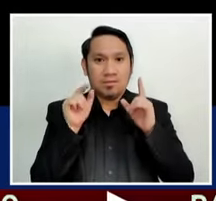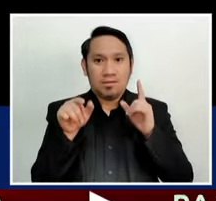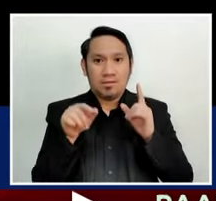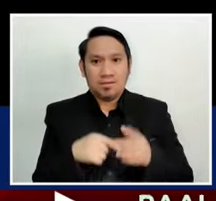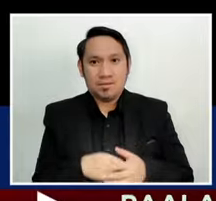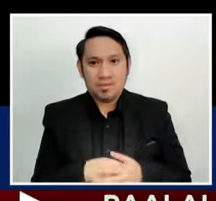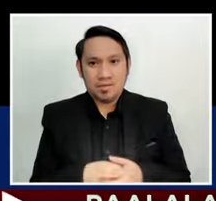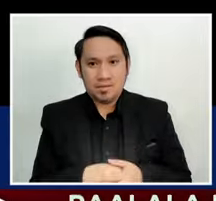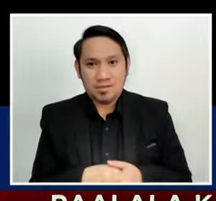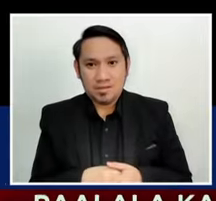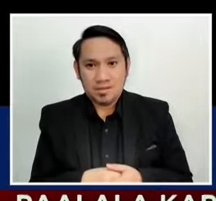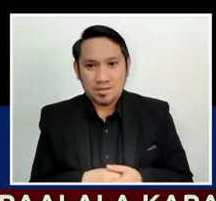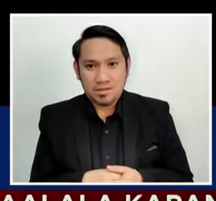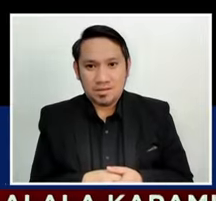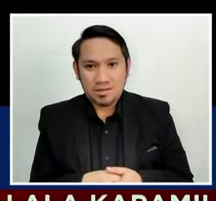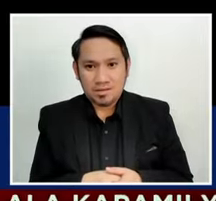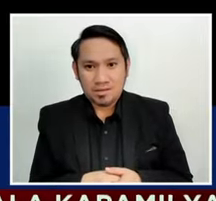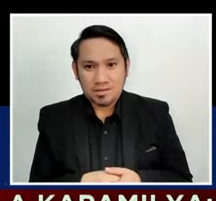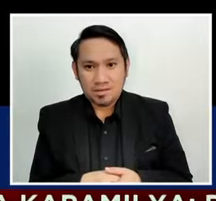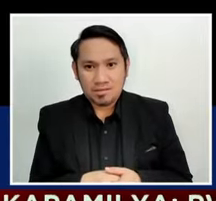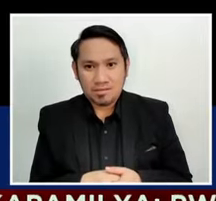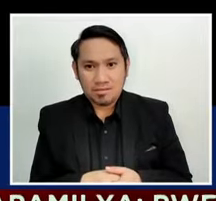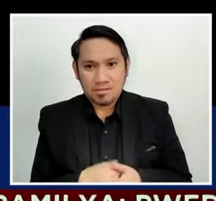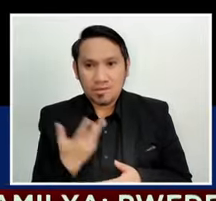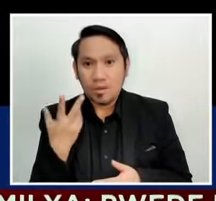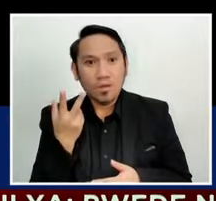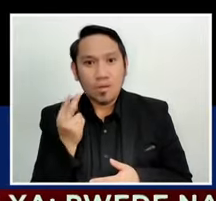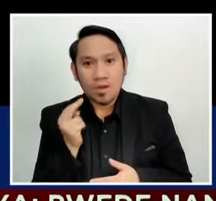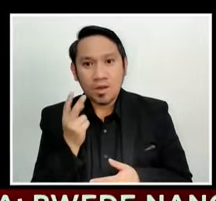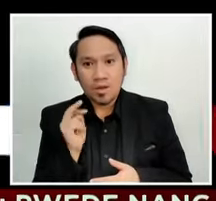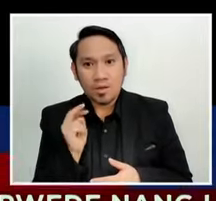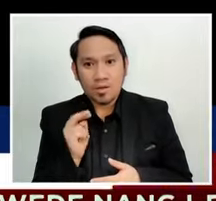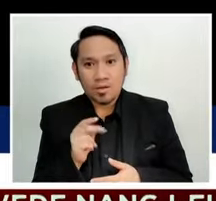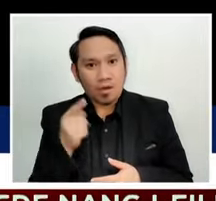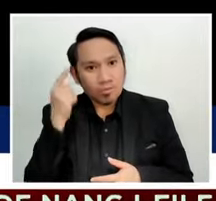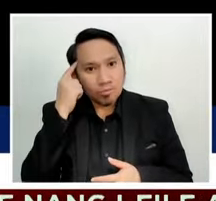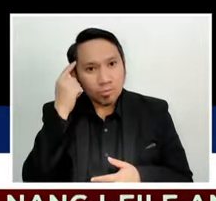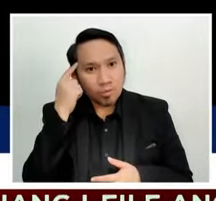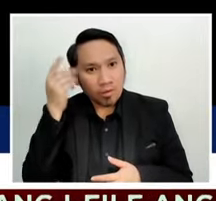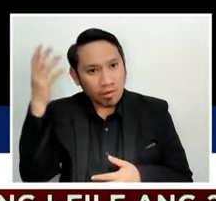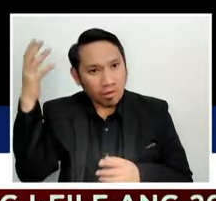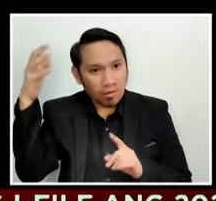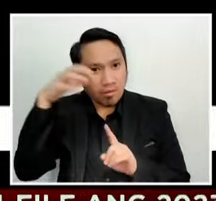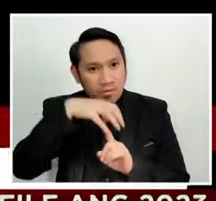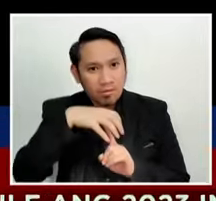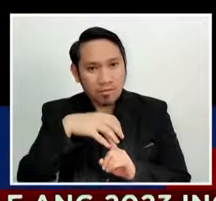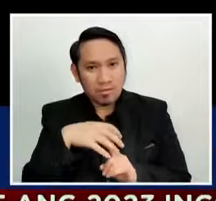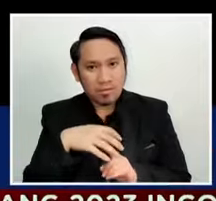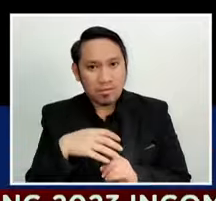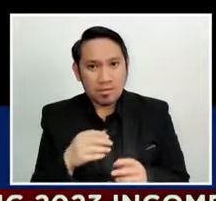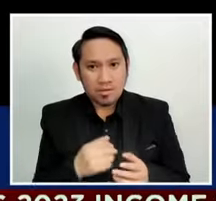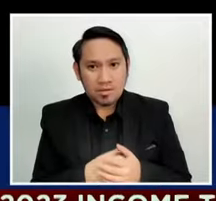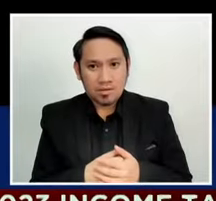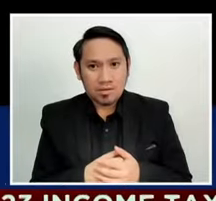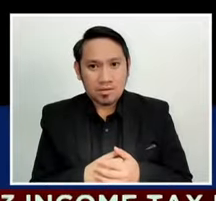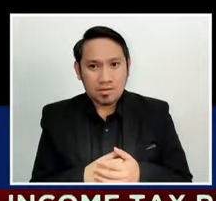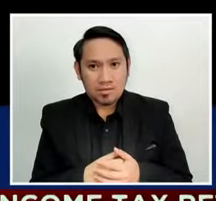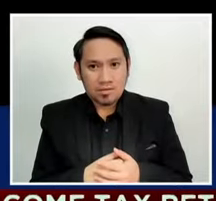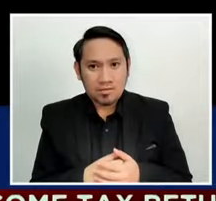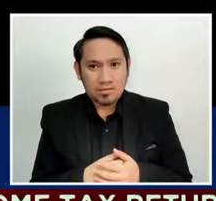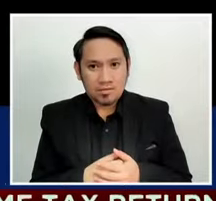ni Andrea. Kailan pa? Tignan ko kung naka-wig yan. Hindi nga. Nagbabalat lang yun ako